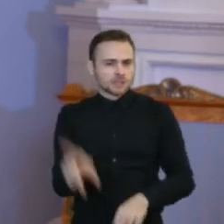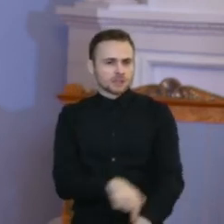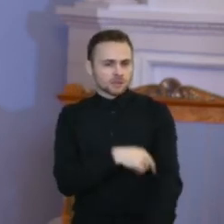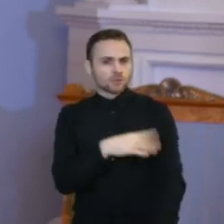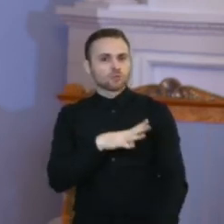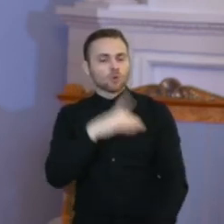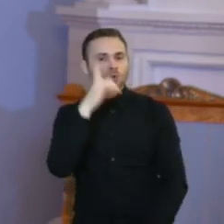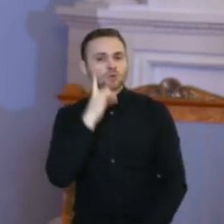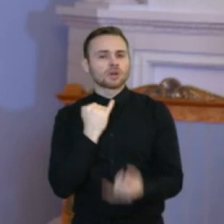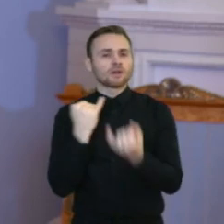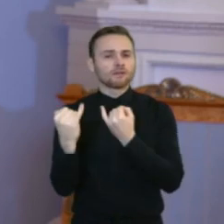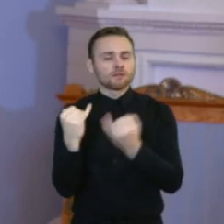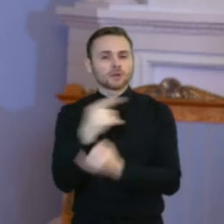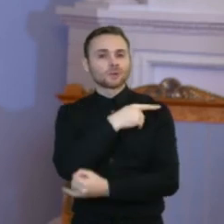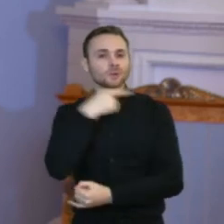kalbėti su Rusija